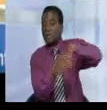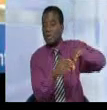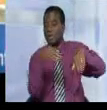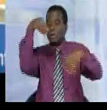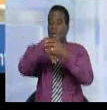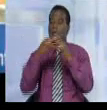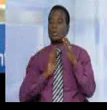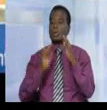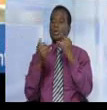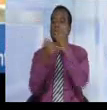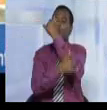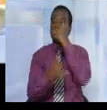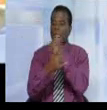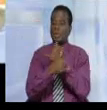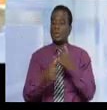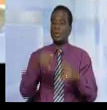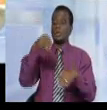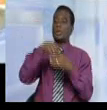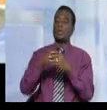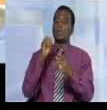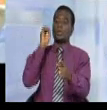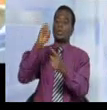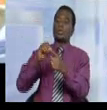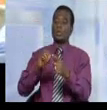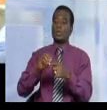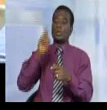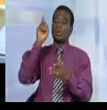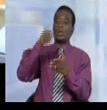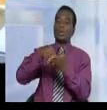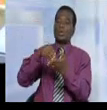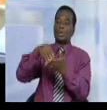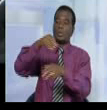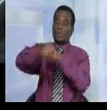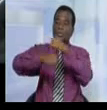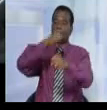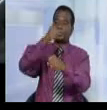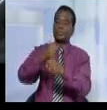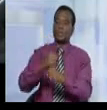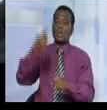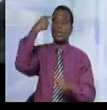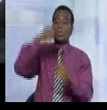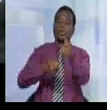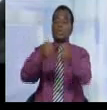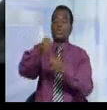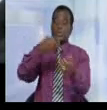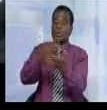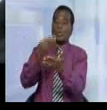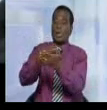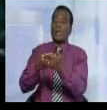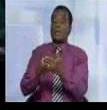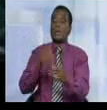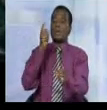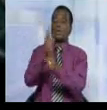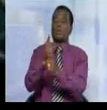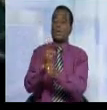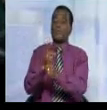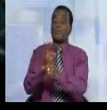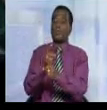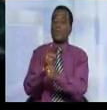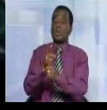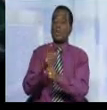pays, prescrites dans les objectifs du millénaire et du développement. Pour gérer ce fonds, 10 structures de